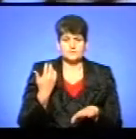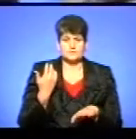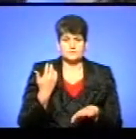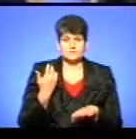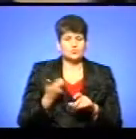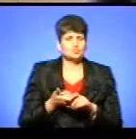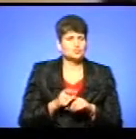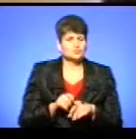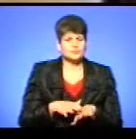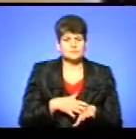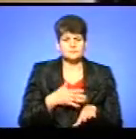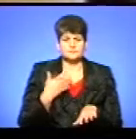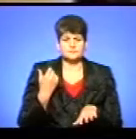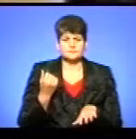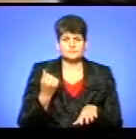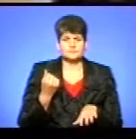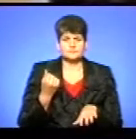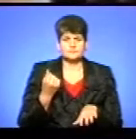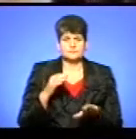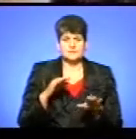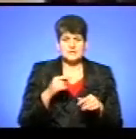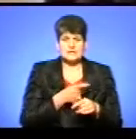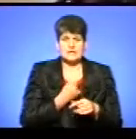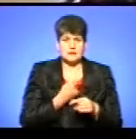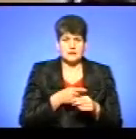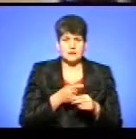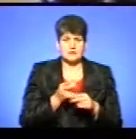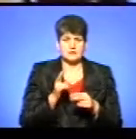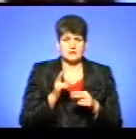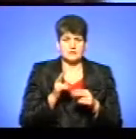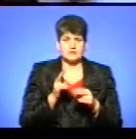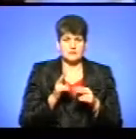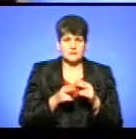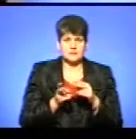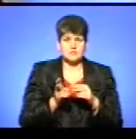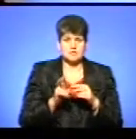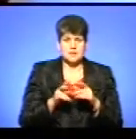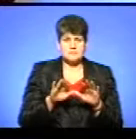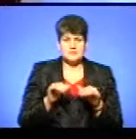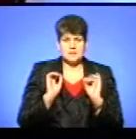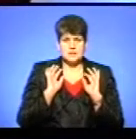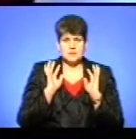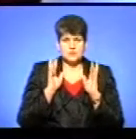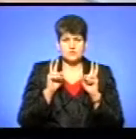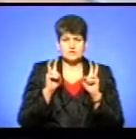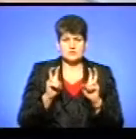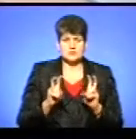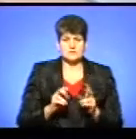Дуже довго. Після лікарні, вийшли з лікарні, от тут стільки треба сидіти після інсультного, ви собі представляєте.